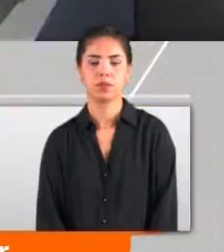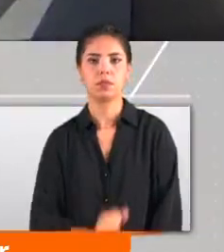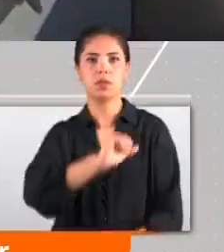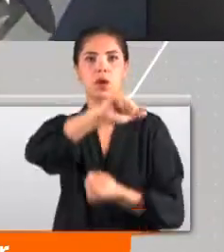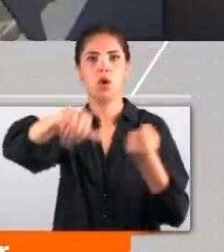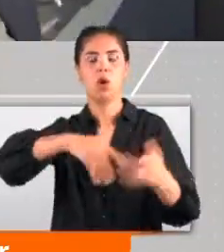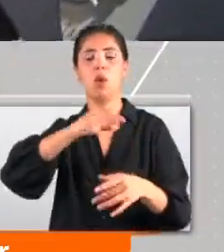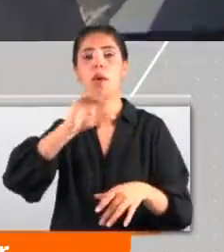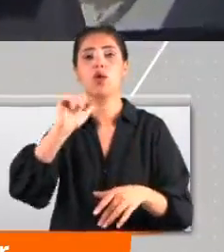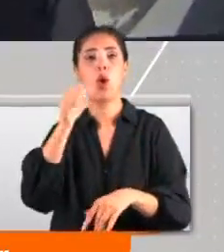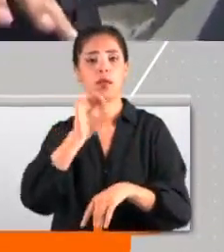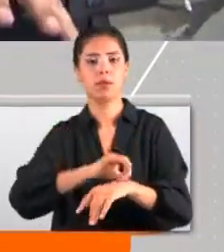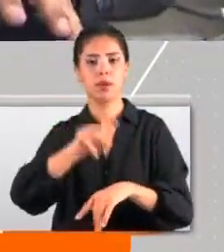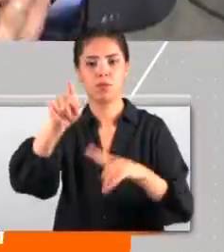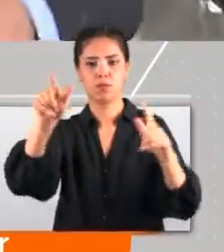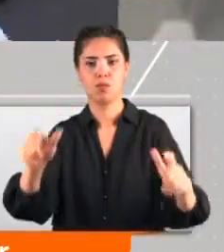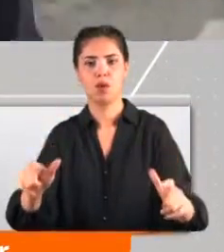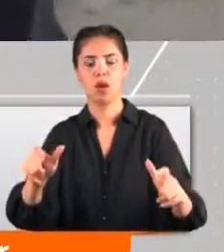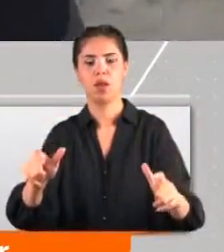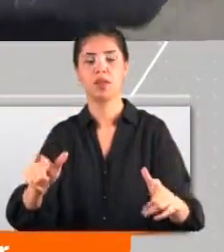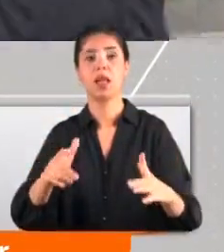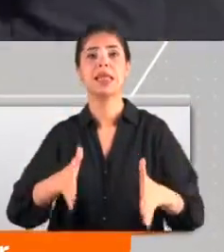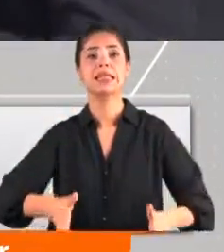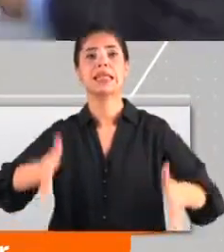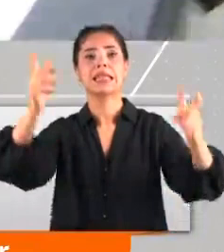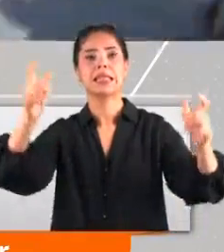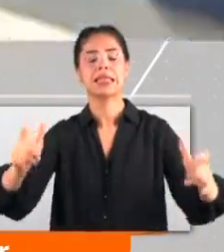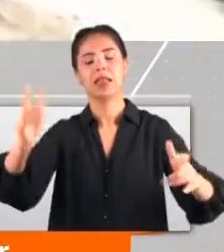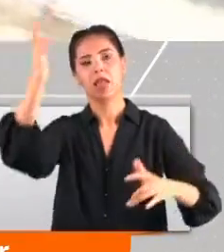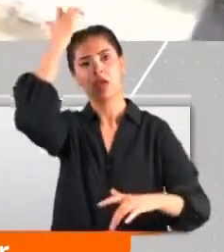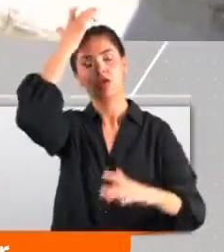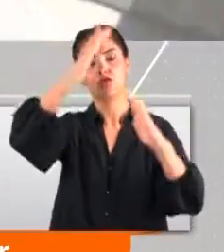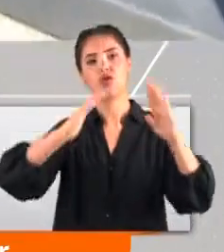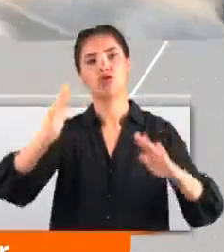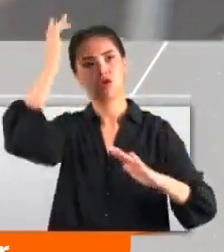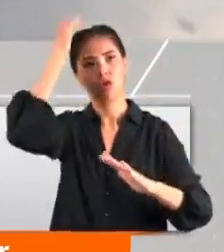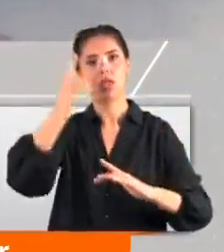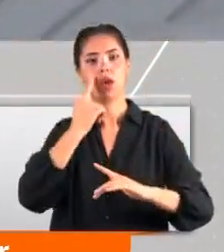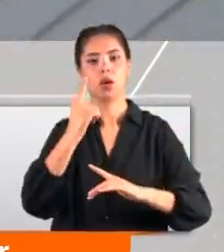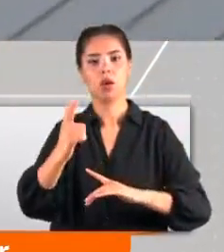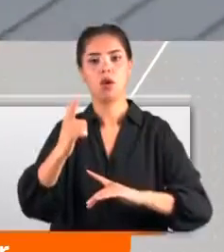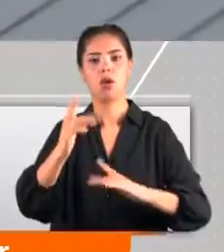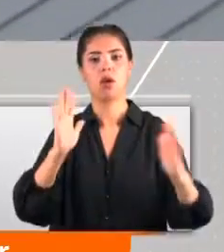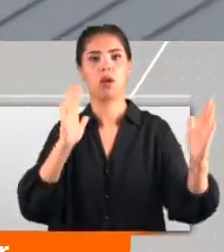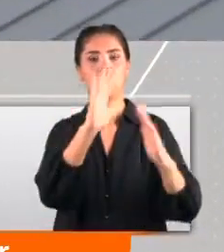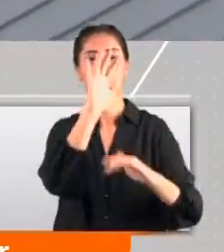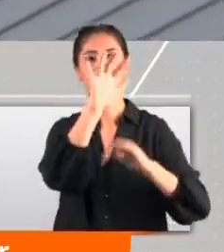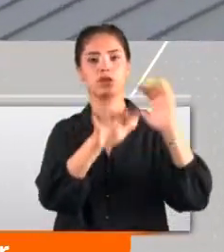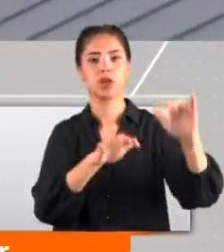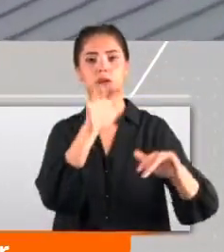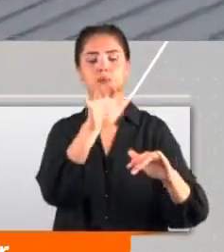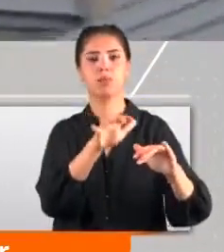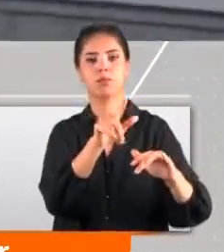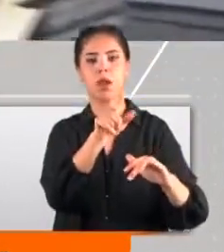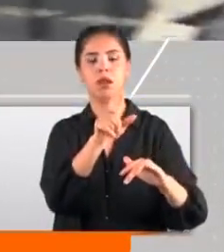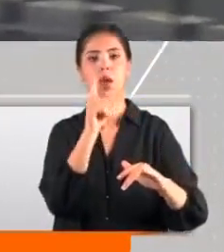Operasyonun en hareketli dakikaları işte tam da bulunduğumuz noktada sitenin çatısında yaşandı. Özel harekat timleri buradan çıktıktan sonra karşı taraftan